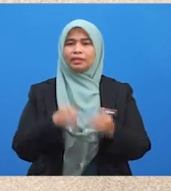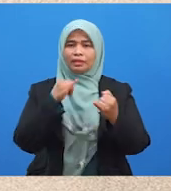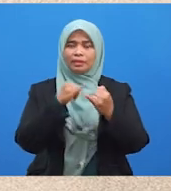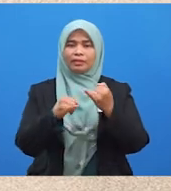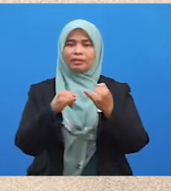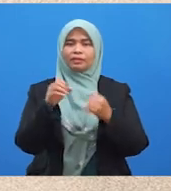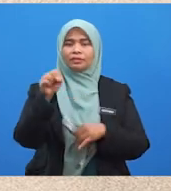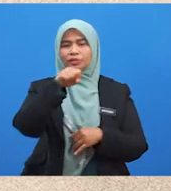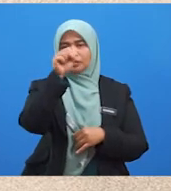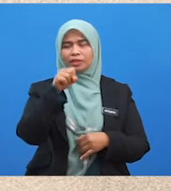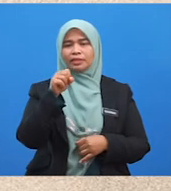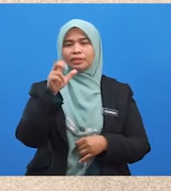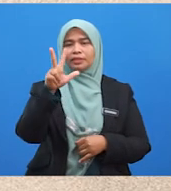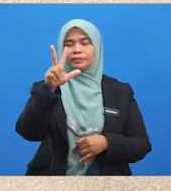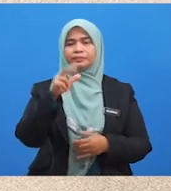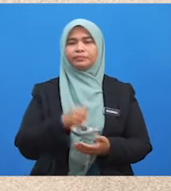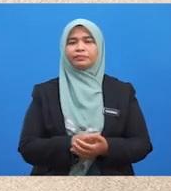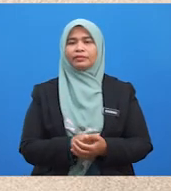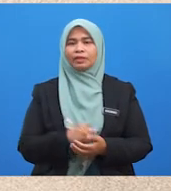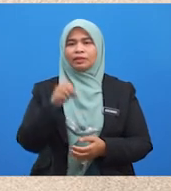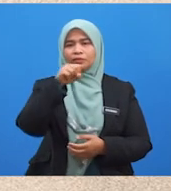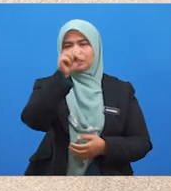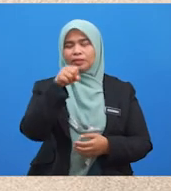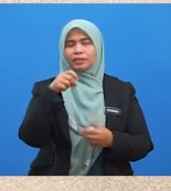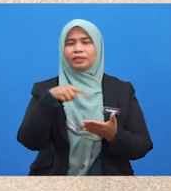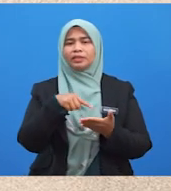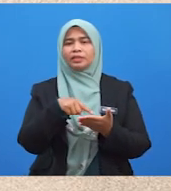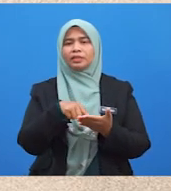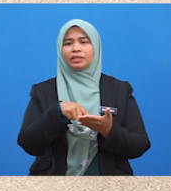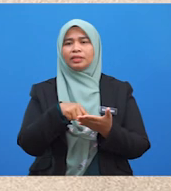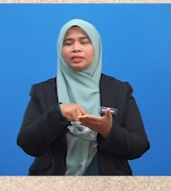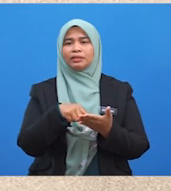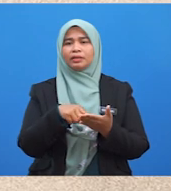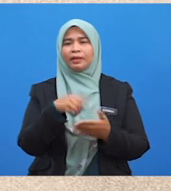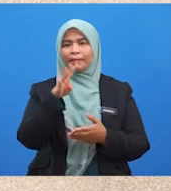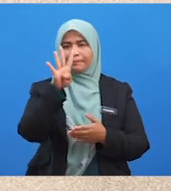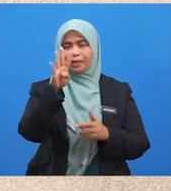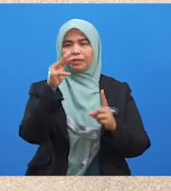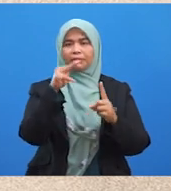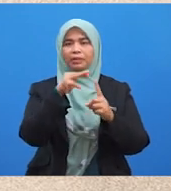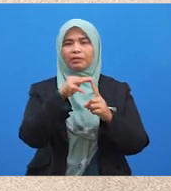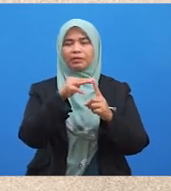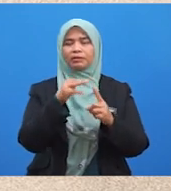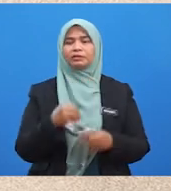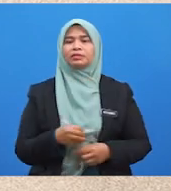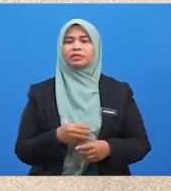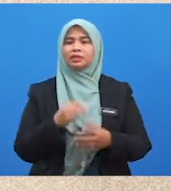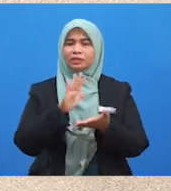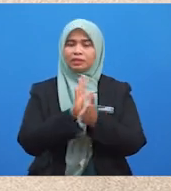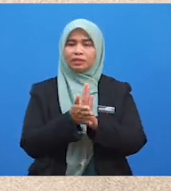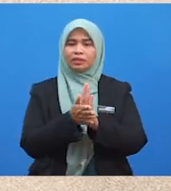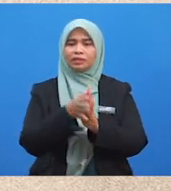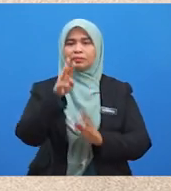Akhir sekali, bagi soalan ketiga, soalan ini memperuntukkan sebanyak 4 markah.